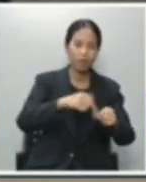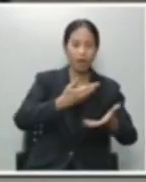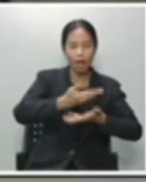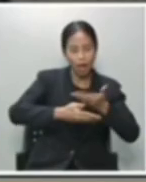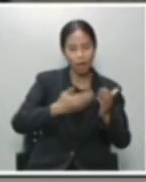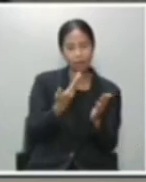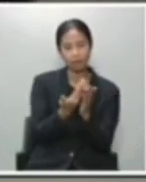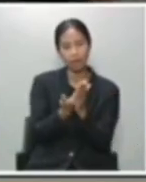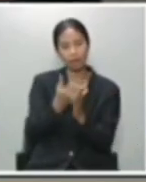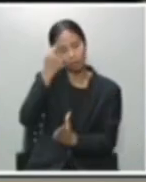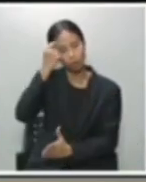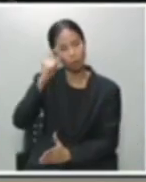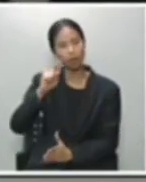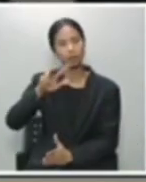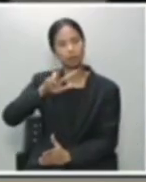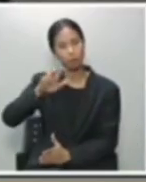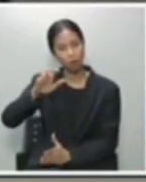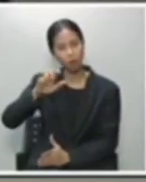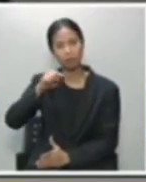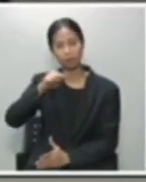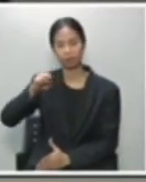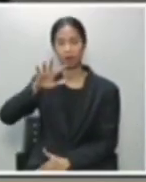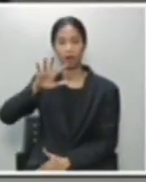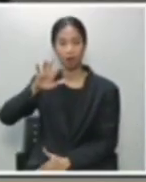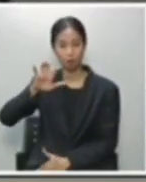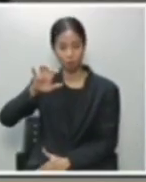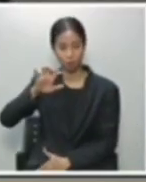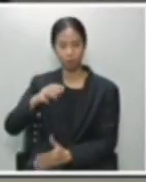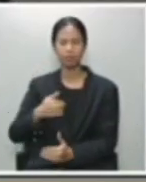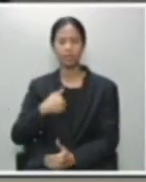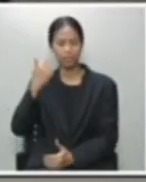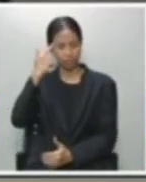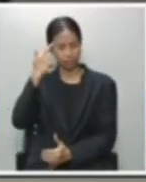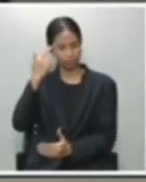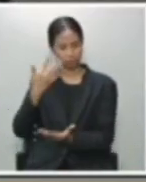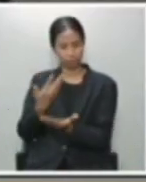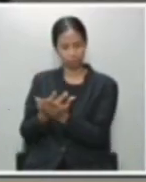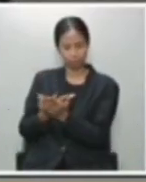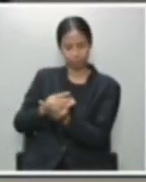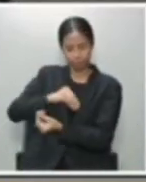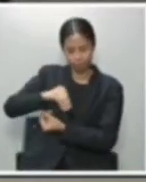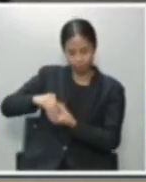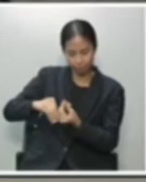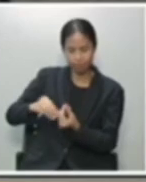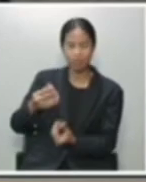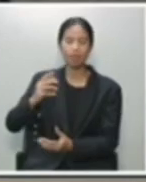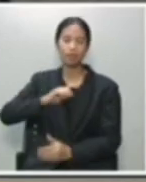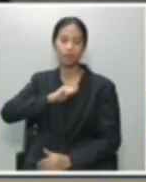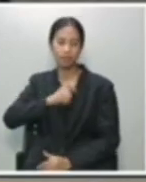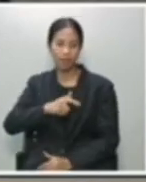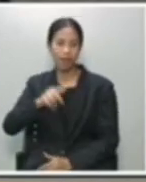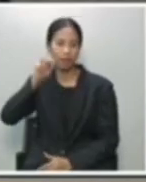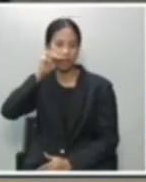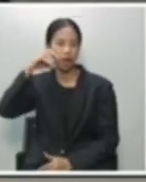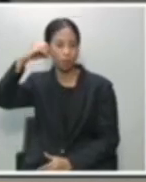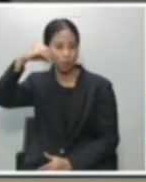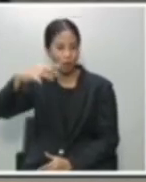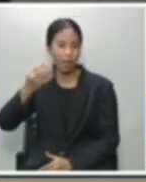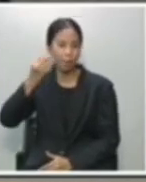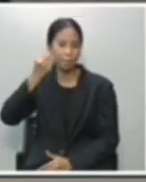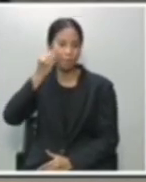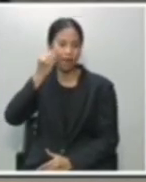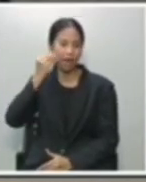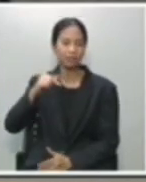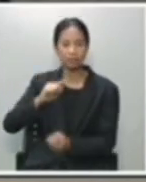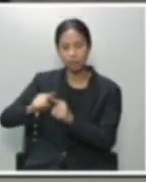หรือสูงสุดก็วันละ500บาทพอที่จะมาเยียวยาค่าน้ำค่าไฟค่าส่งลูกเรียนแต่พอ